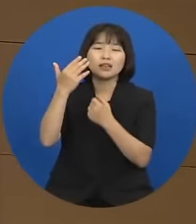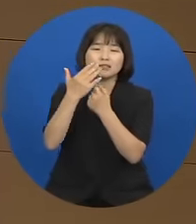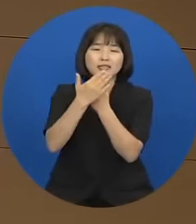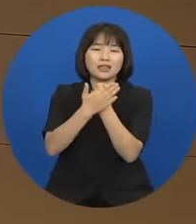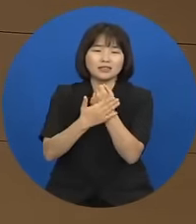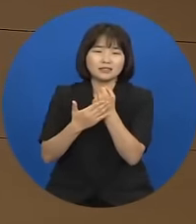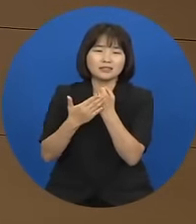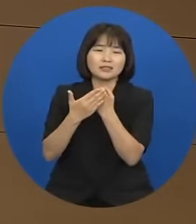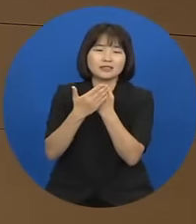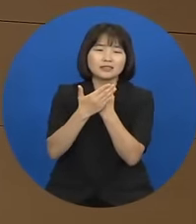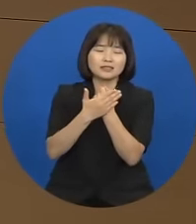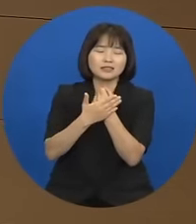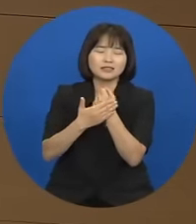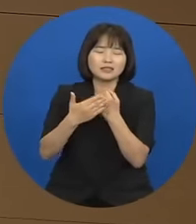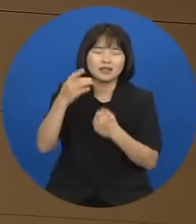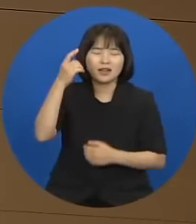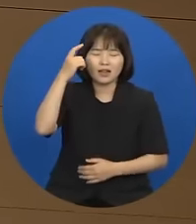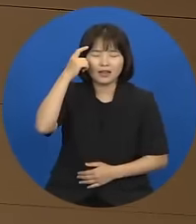주의 은혜를